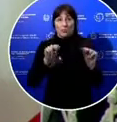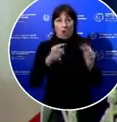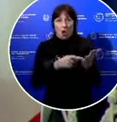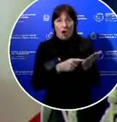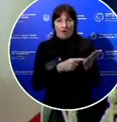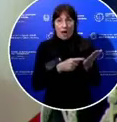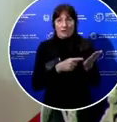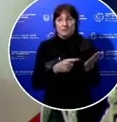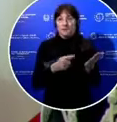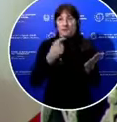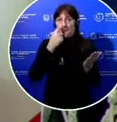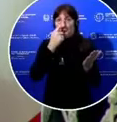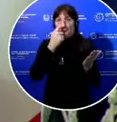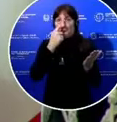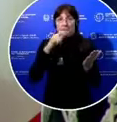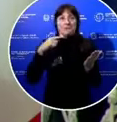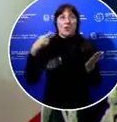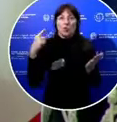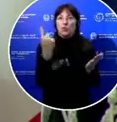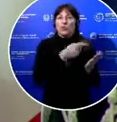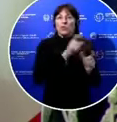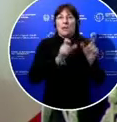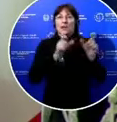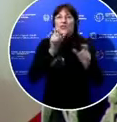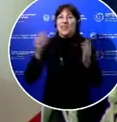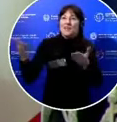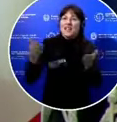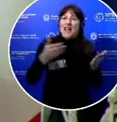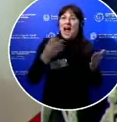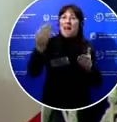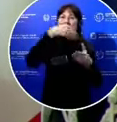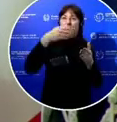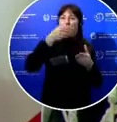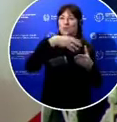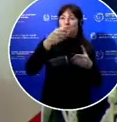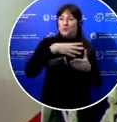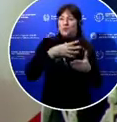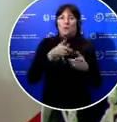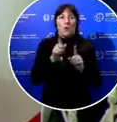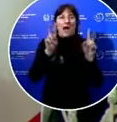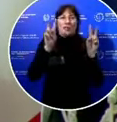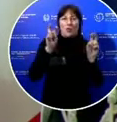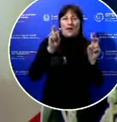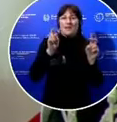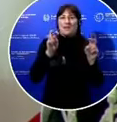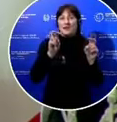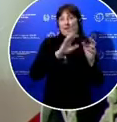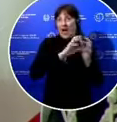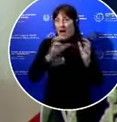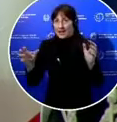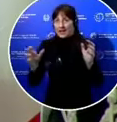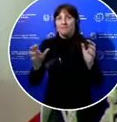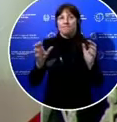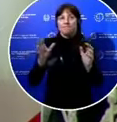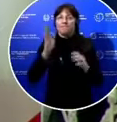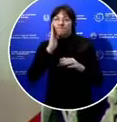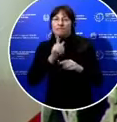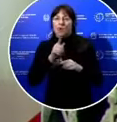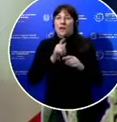e partecipativa dove tutti i soggetti coinvolti sono stati invitati a segnalare per ogni tema e sottotema le principali